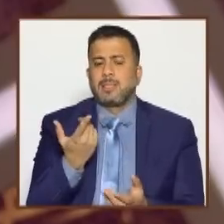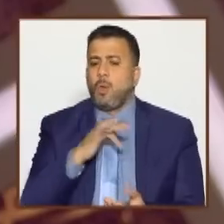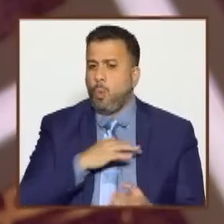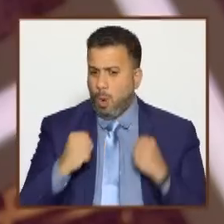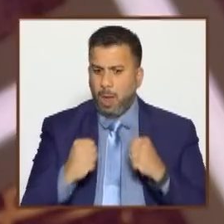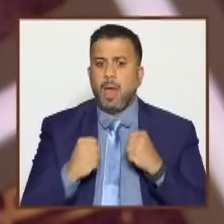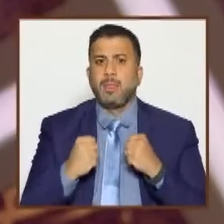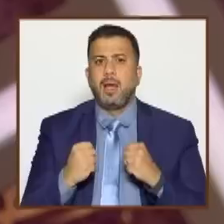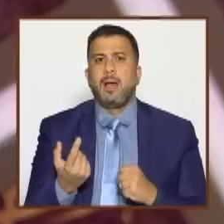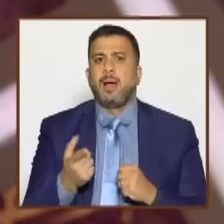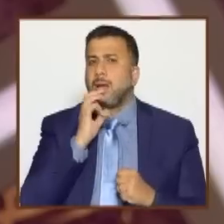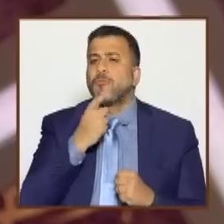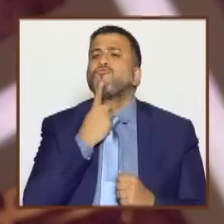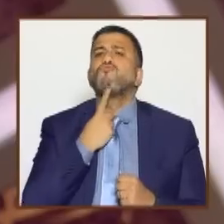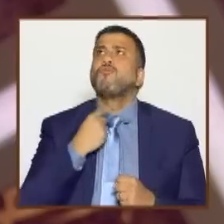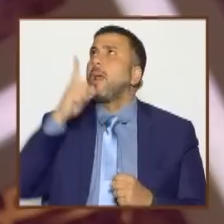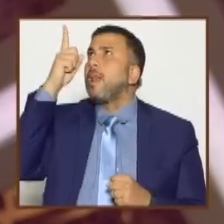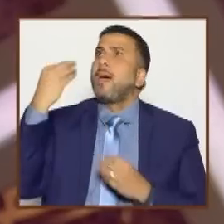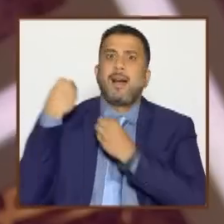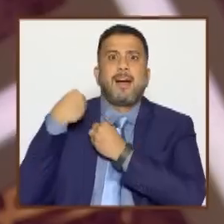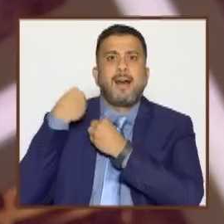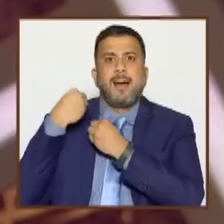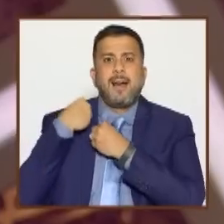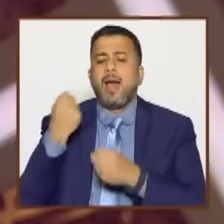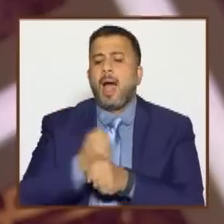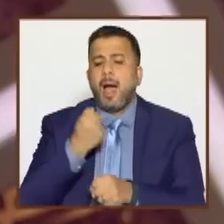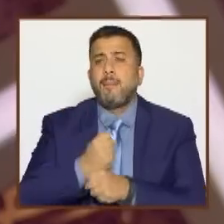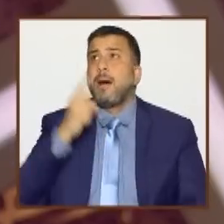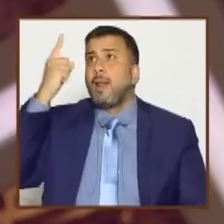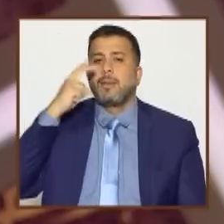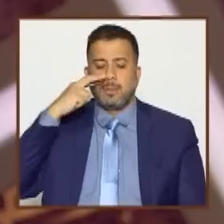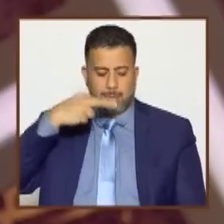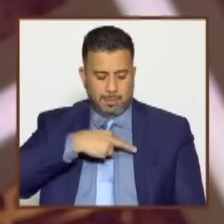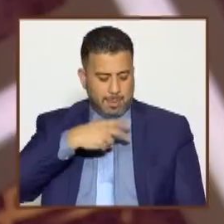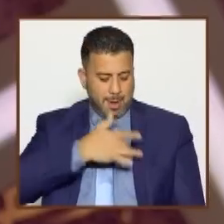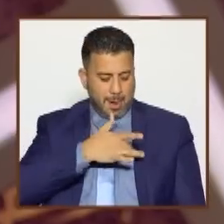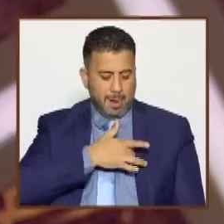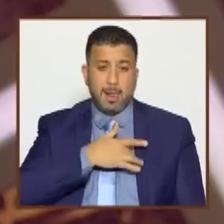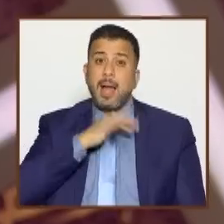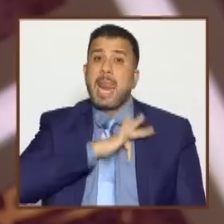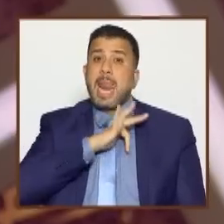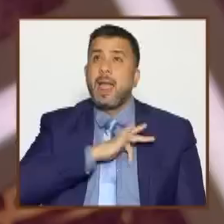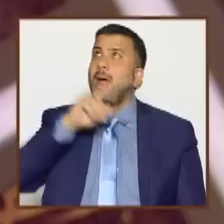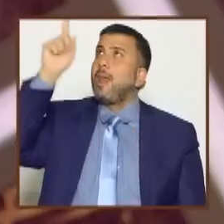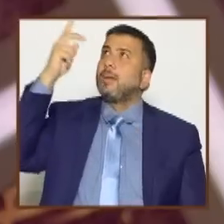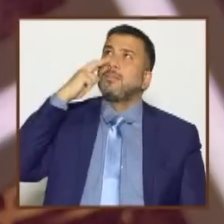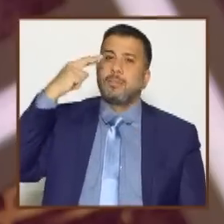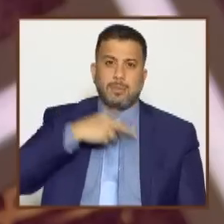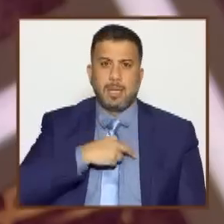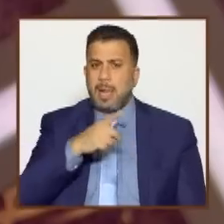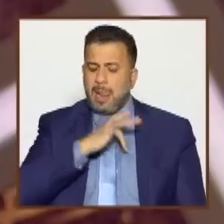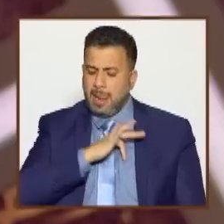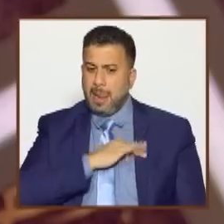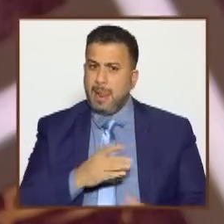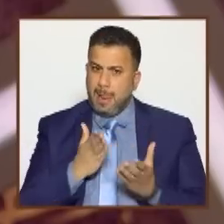بالإرادة، ويعبر عنها بالابتغاء، وهي من أعمال القلوب، والله جل وعلا هو المطلع على النية، ولذلك النية هي عزم